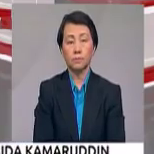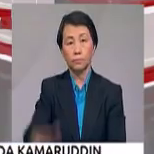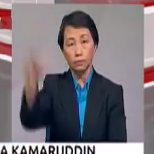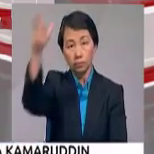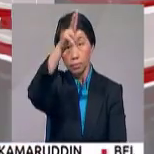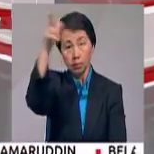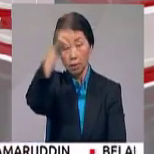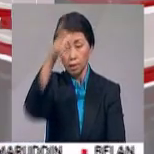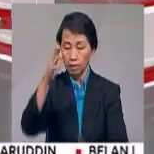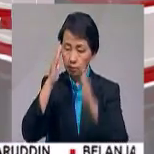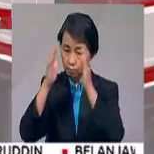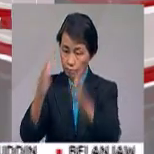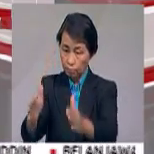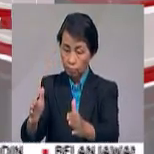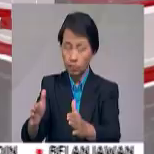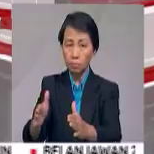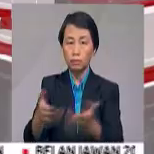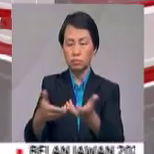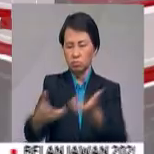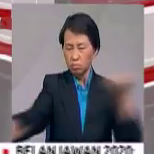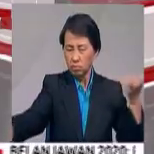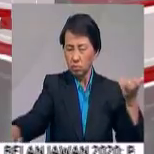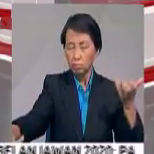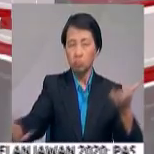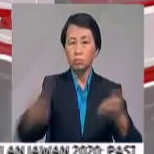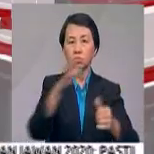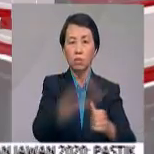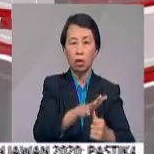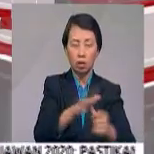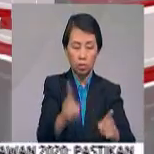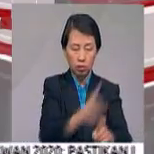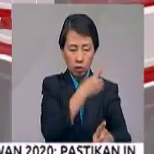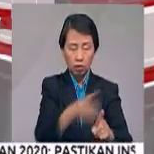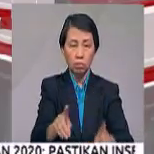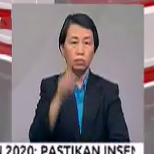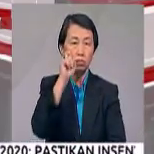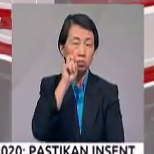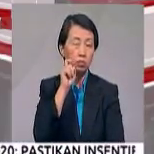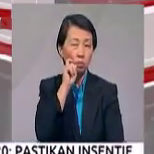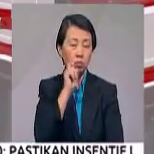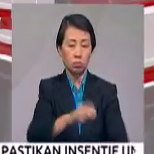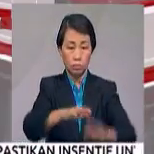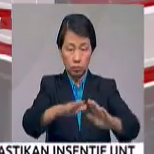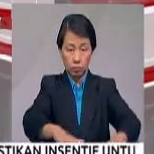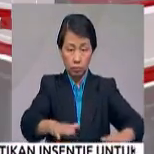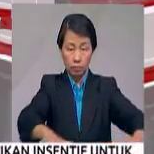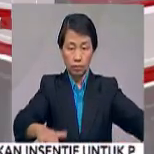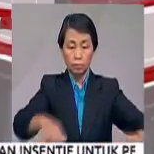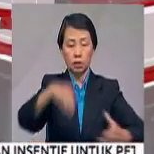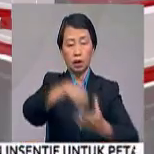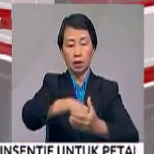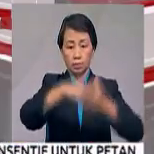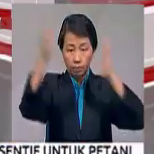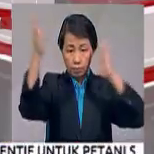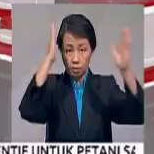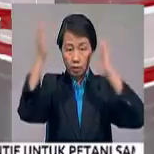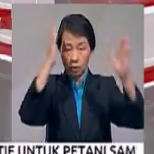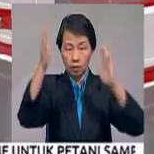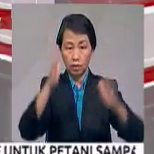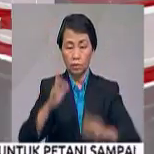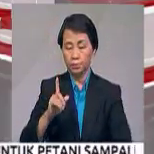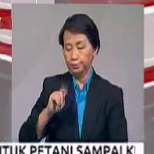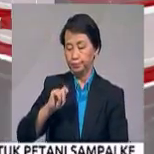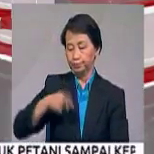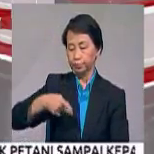Kerajaan yang prihatin mengekang kes penganiayaan dan penderaan seksual terhadap kanak-kanak di negara ini. Tegas Timbalan